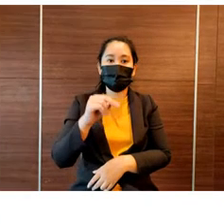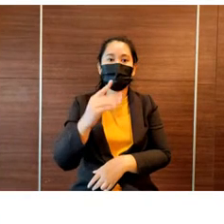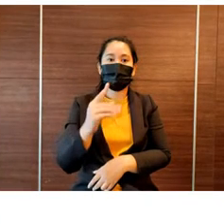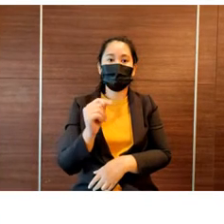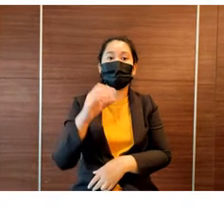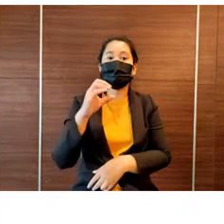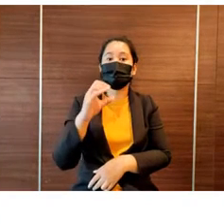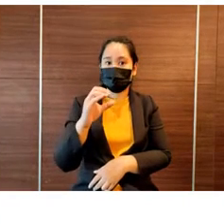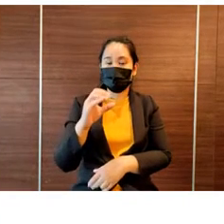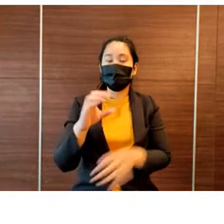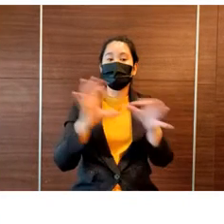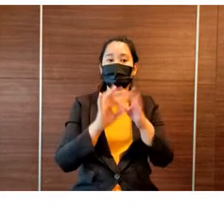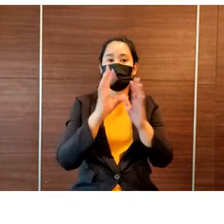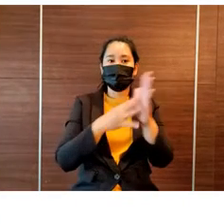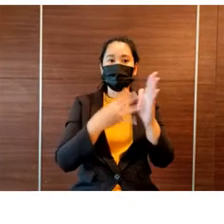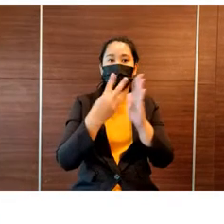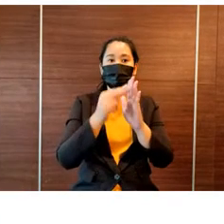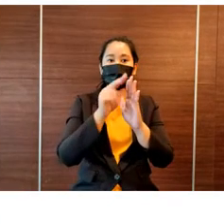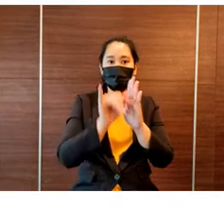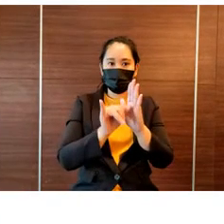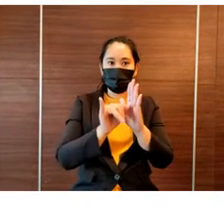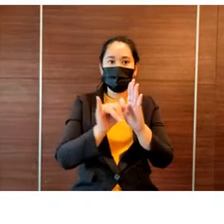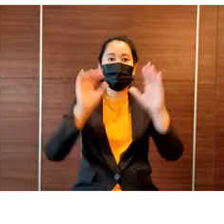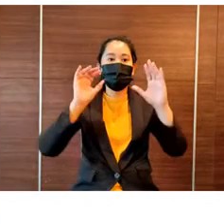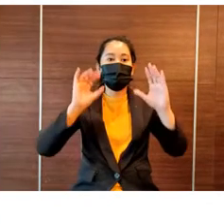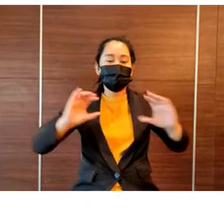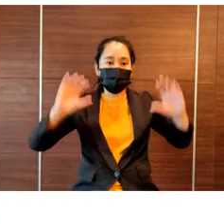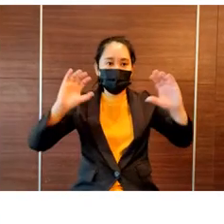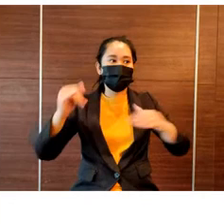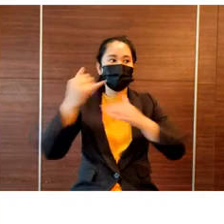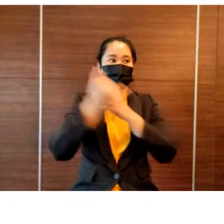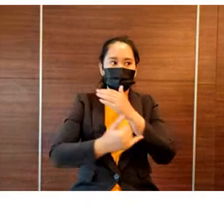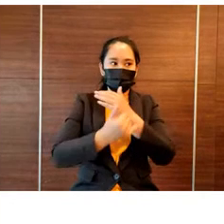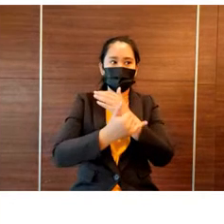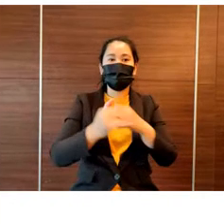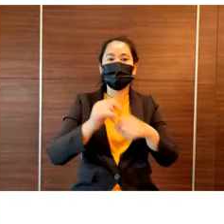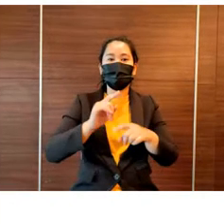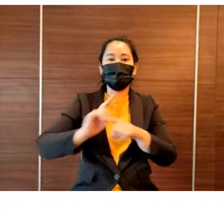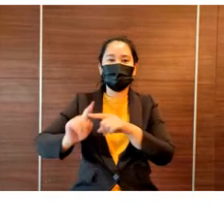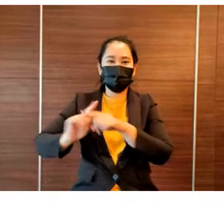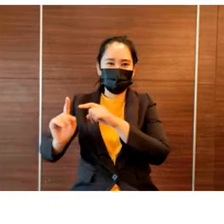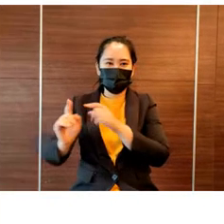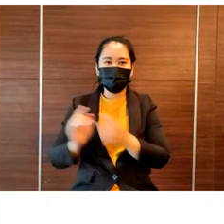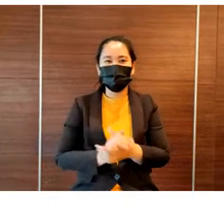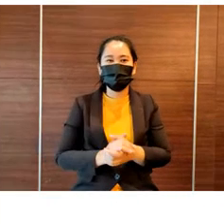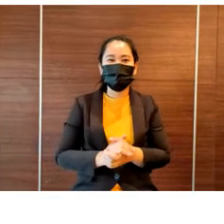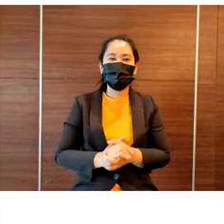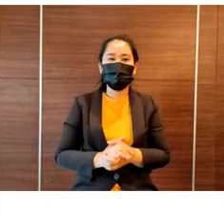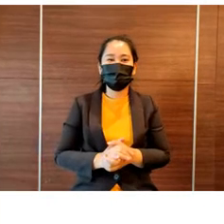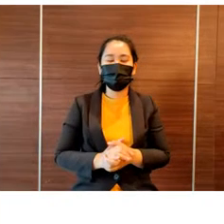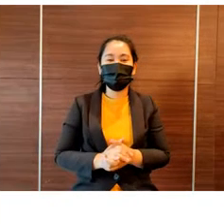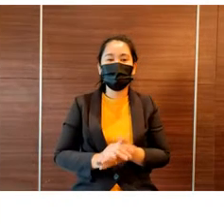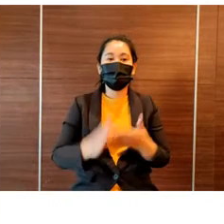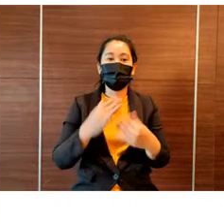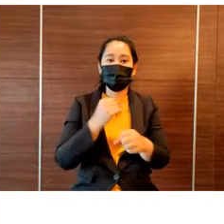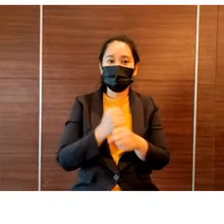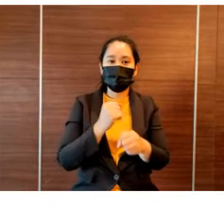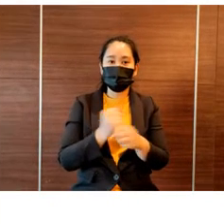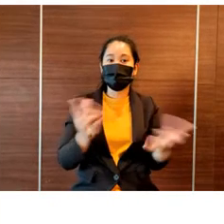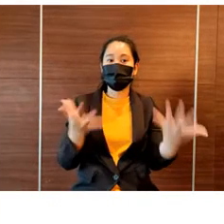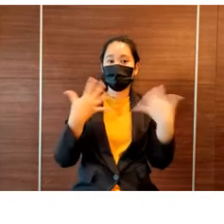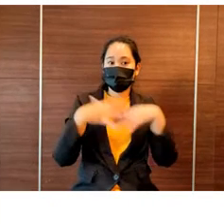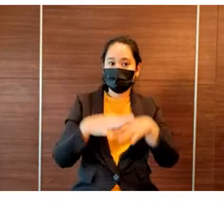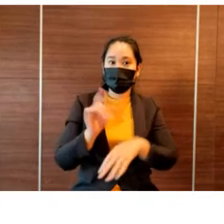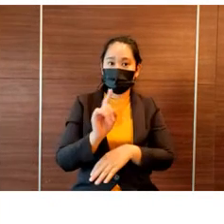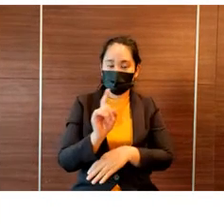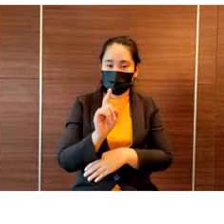ายและยาเสพติดระหว่างประเทศซึ่งได้ดำเนินการร่วมกับฮอนนะ